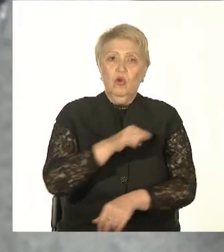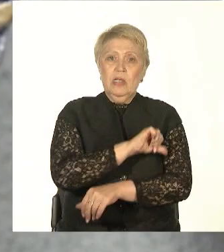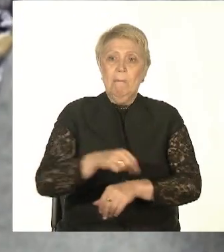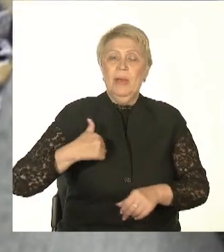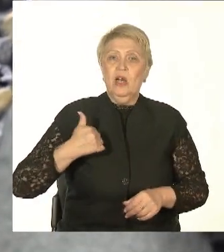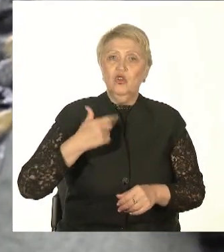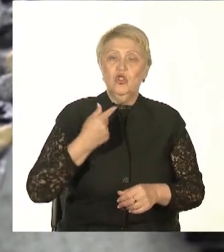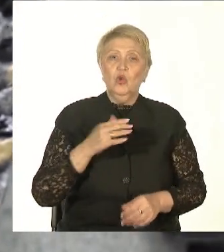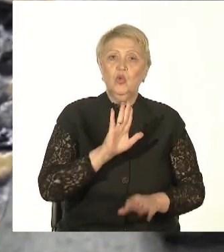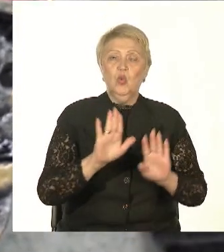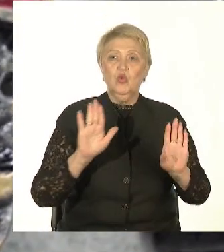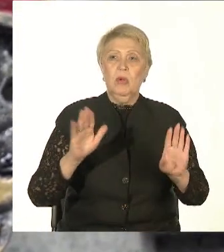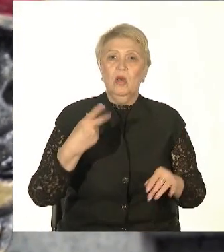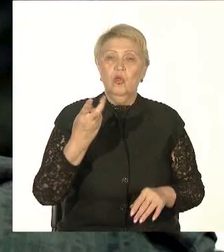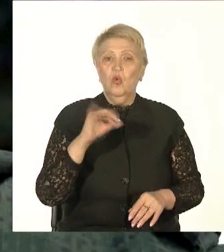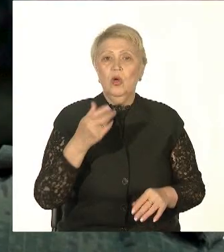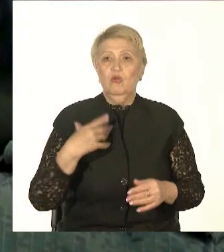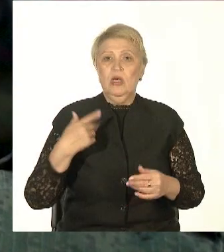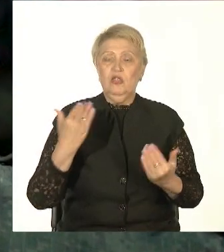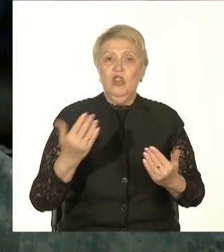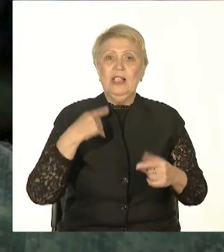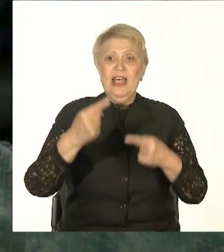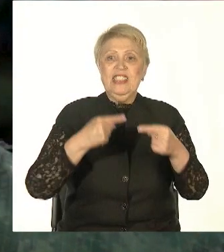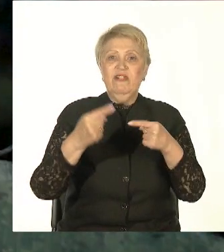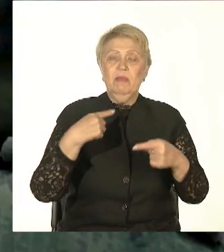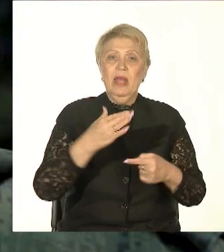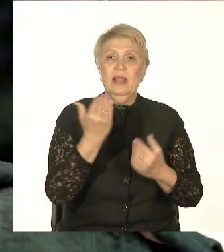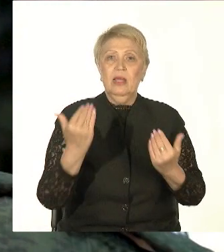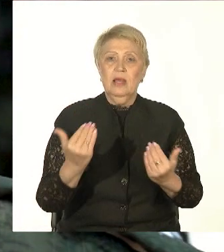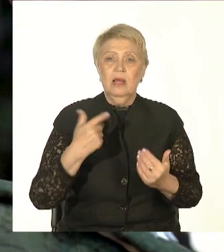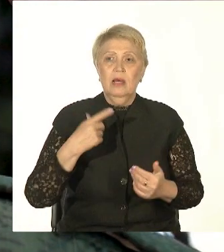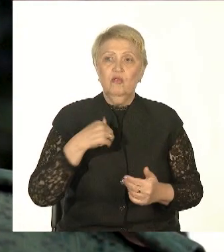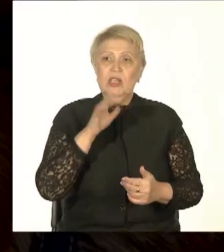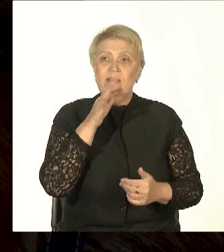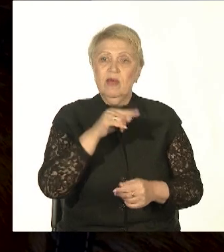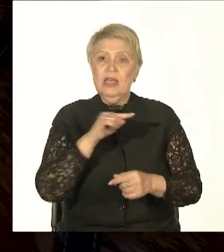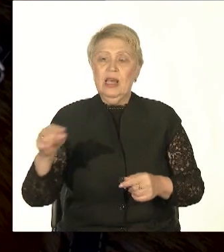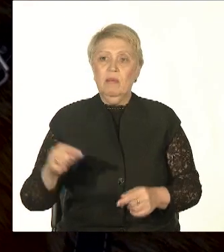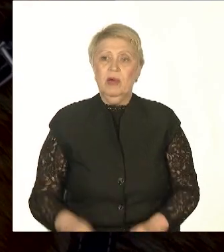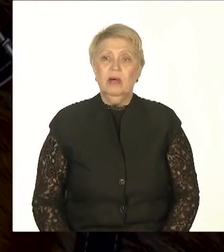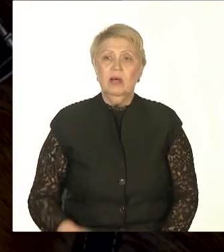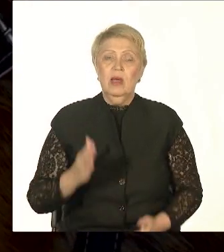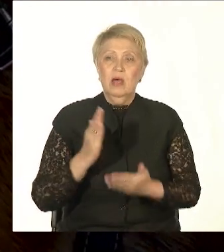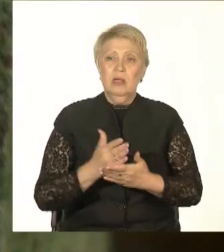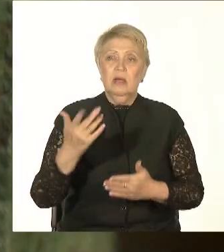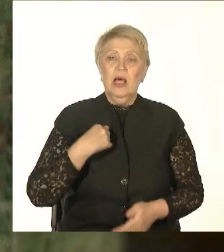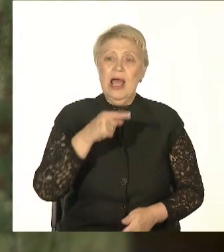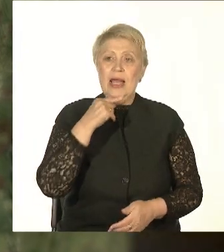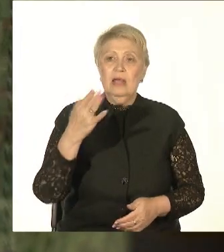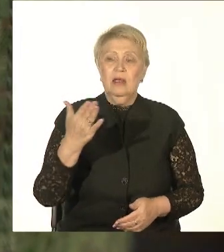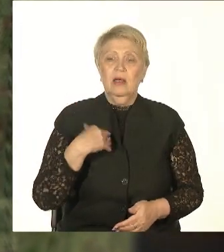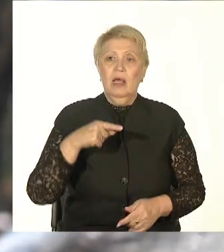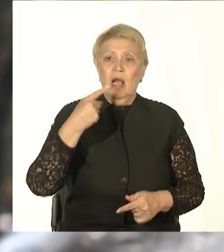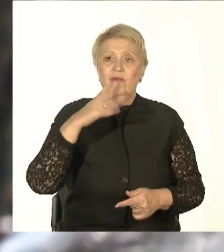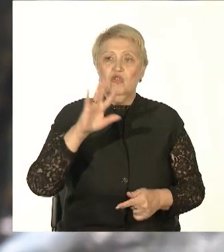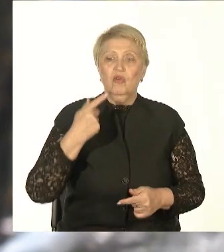страны. И вот он, современный этап. Оказывается, за защиту и охрану государственной границы, экономических и иных законных интересов Российской Федерации, выпечный ряд,